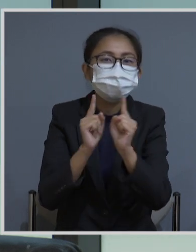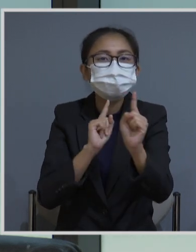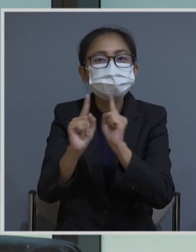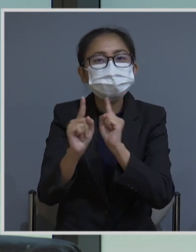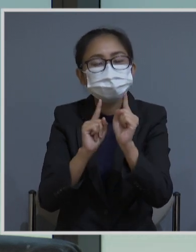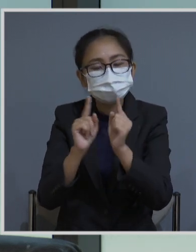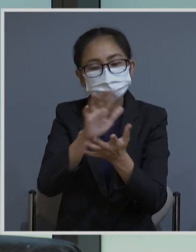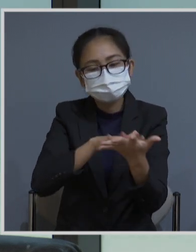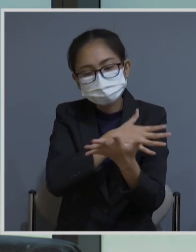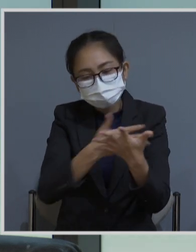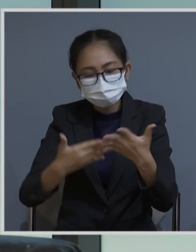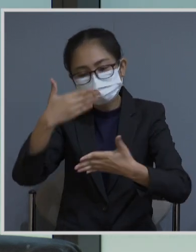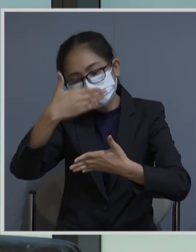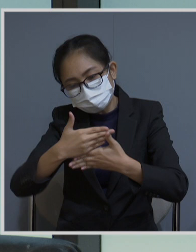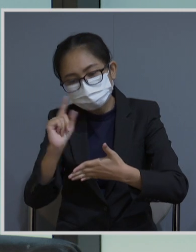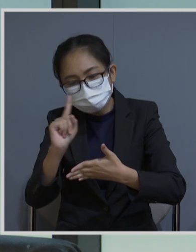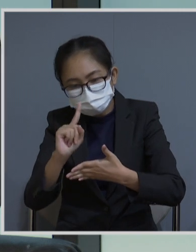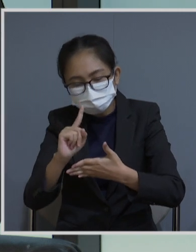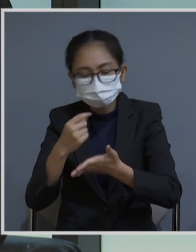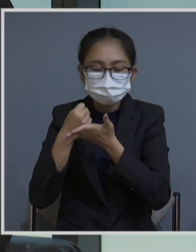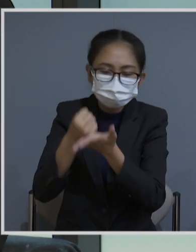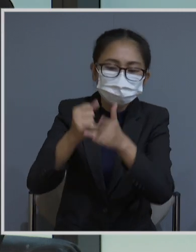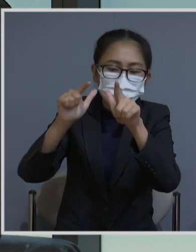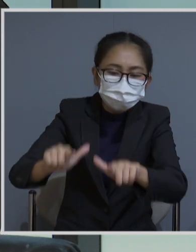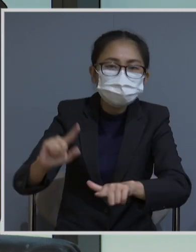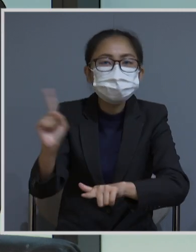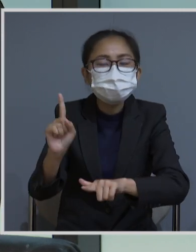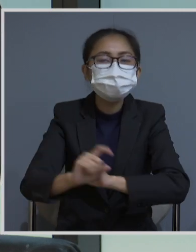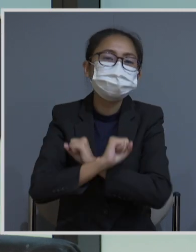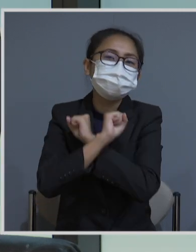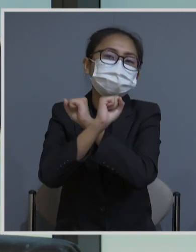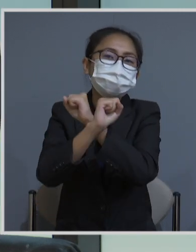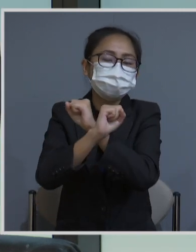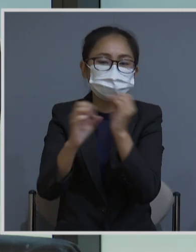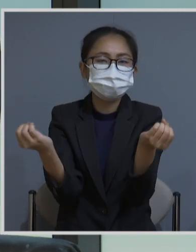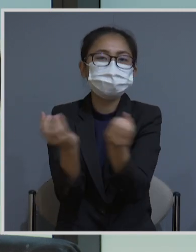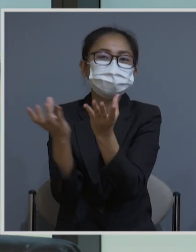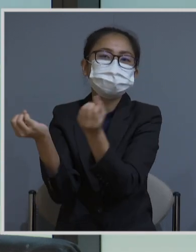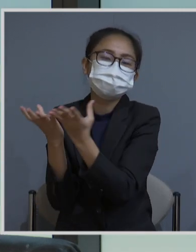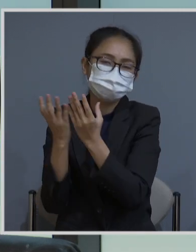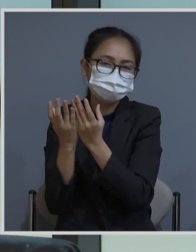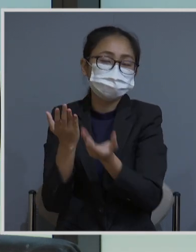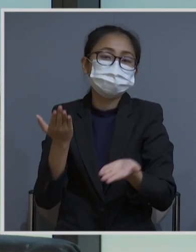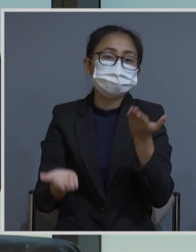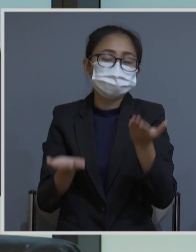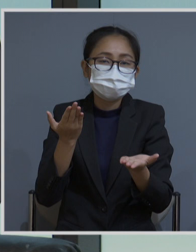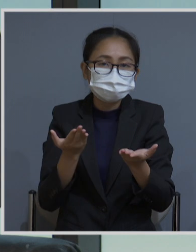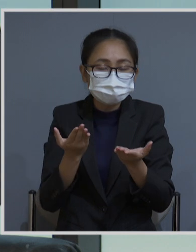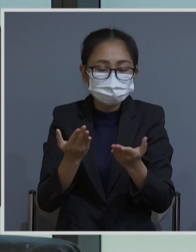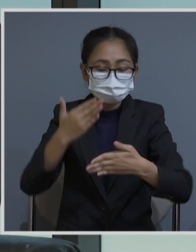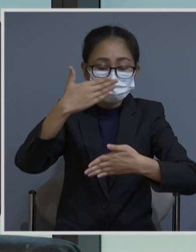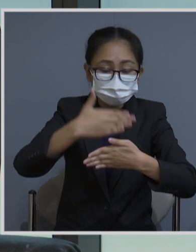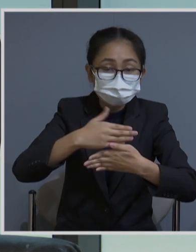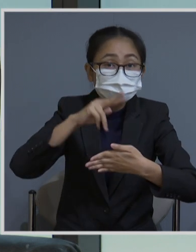จะสร้างแบบไหนสร้างอย่างไรทะเลาะแบบไหนที่จะไม่สร้างให้คนอื่นเดือดร้อนหรือว่ากากกันน้ำ